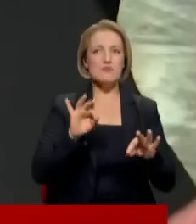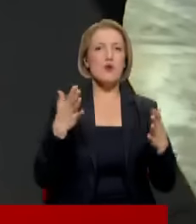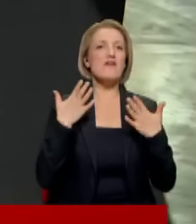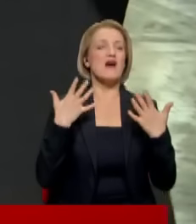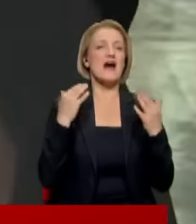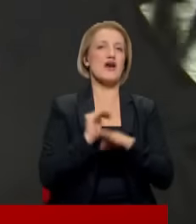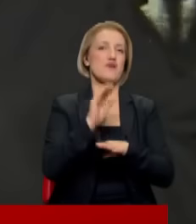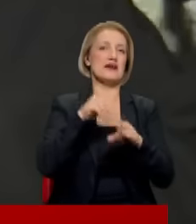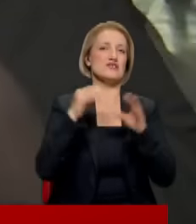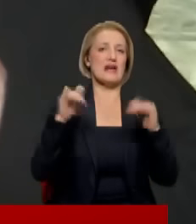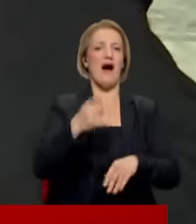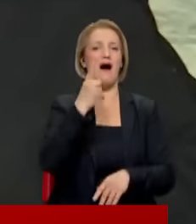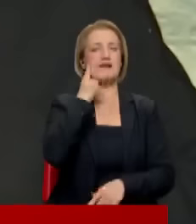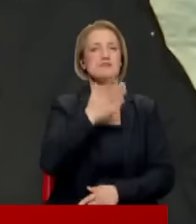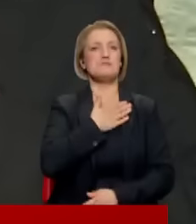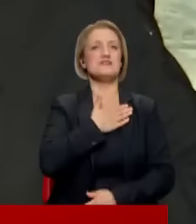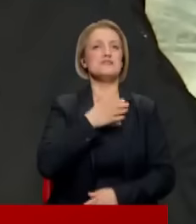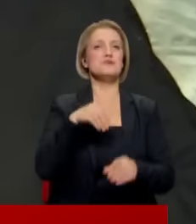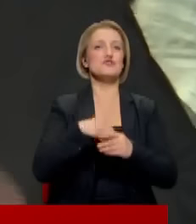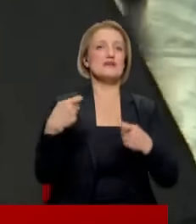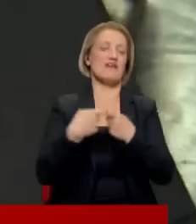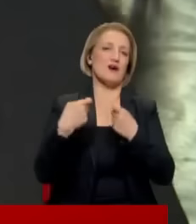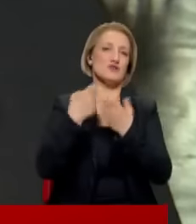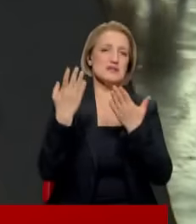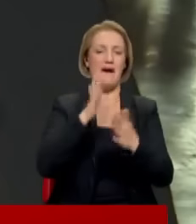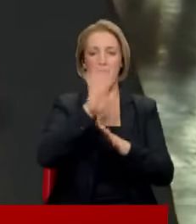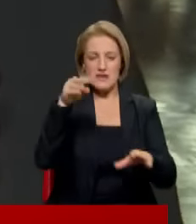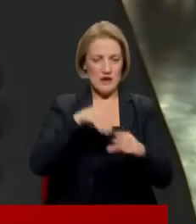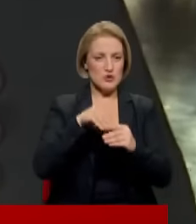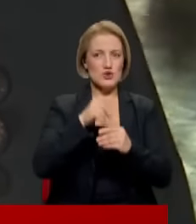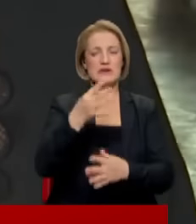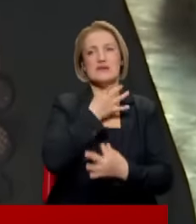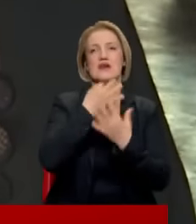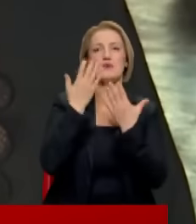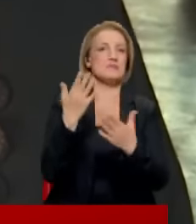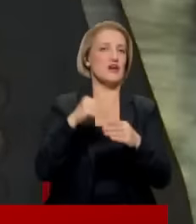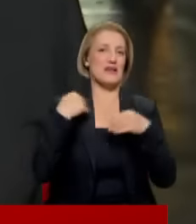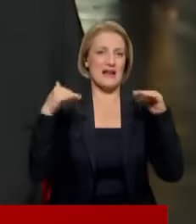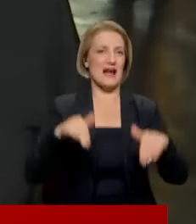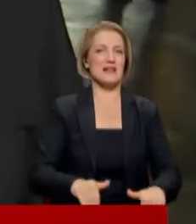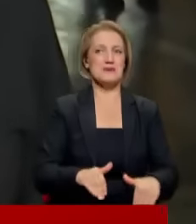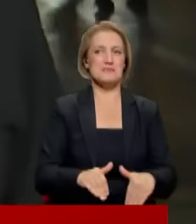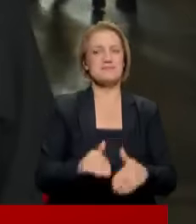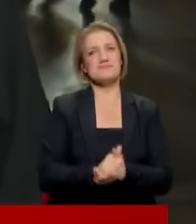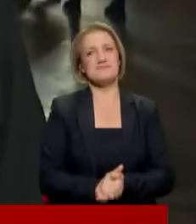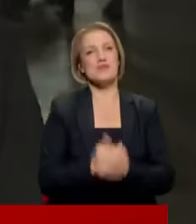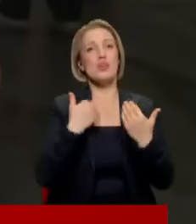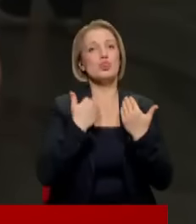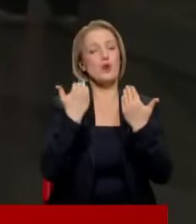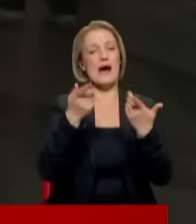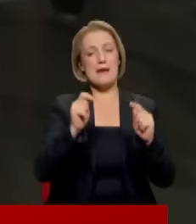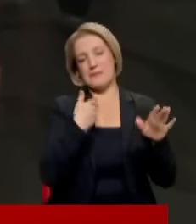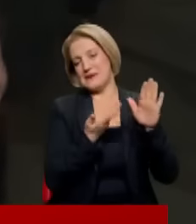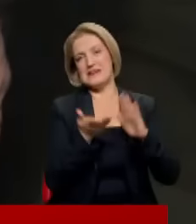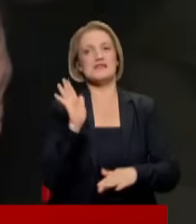yaşamaya geldik atamız Bizim için savaştı her şey için yani Teşekkür etmeye geldik duamızı yapıp gideceğiz